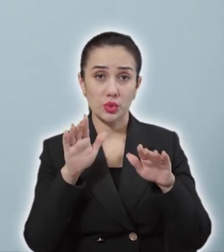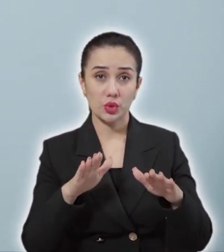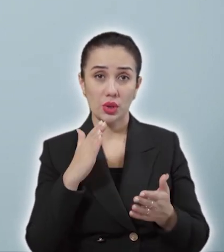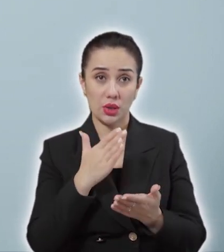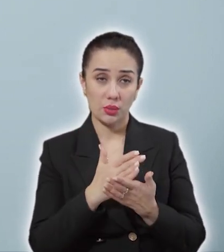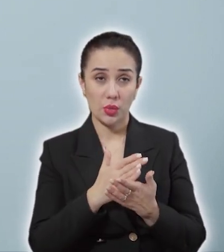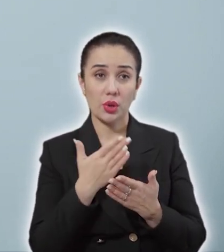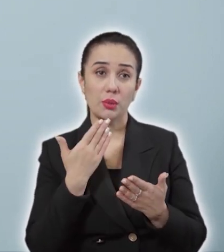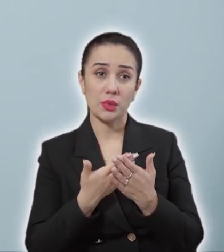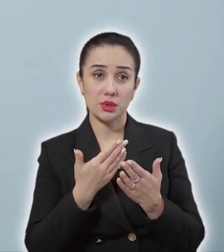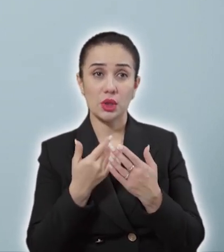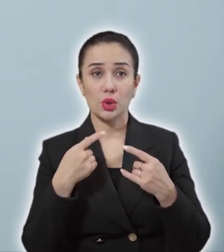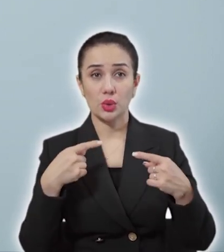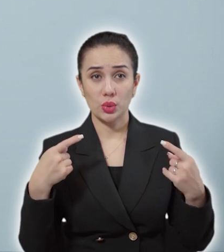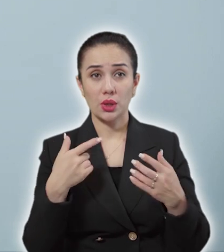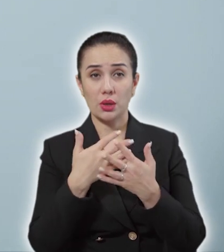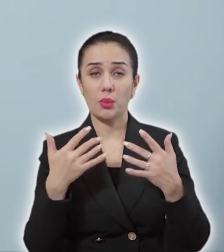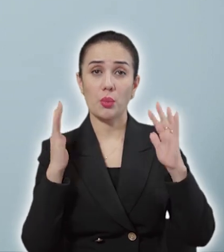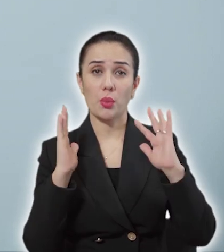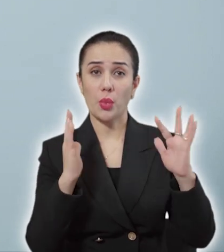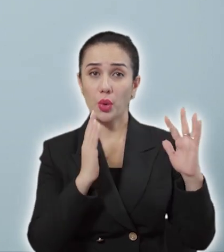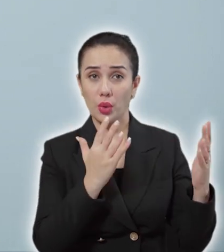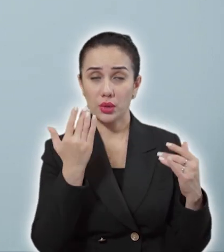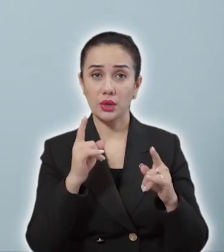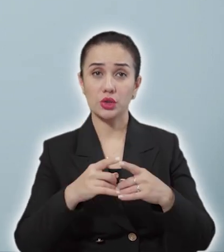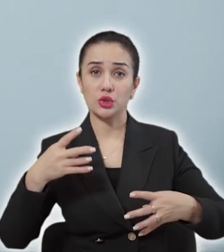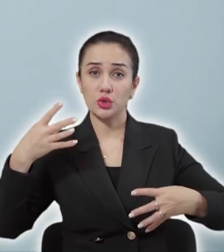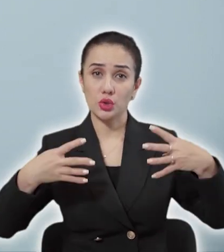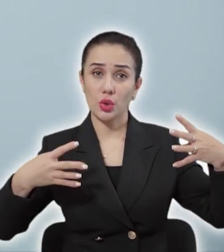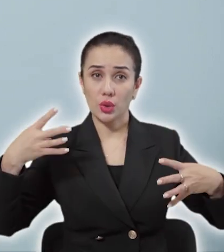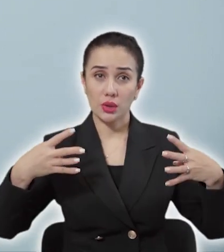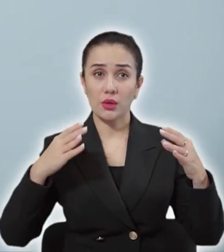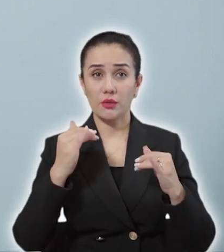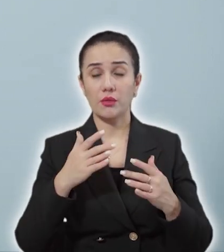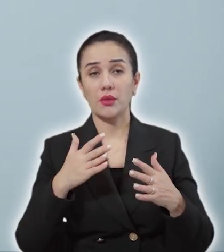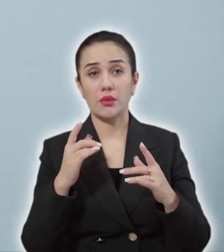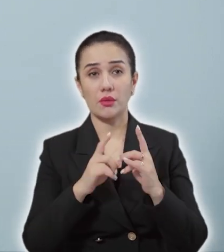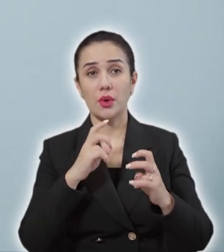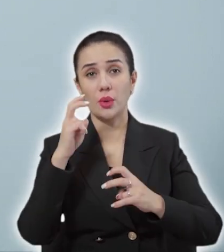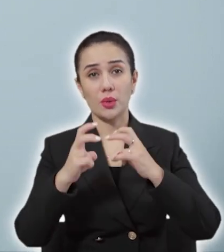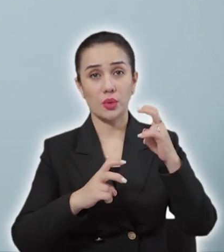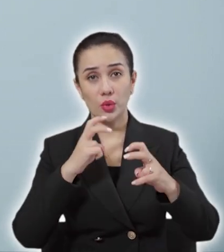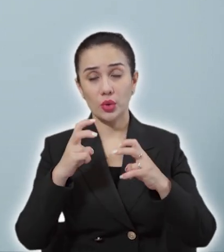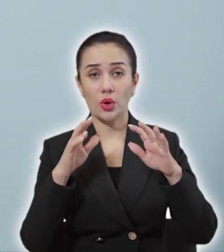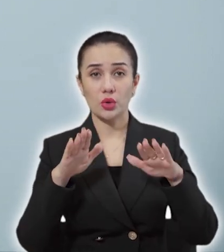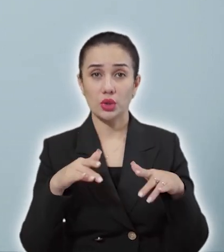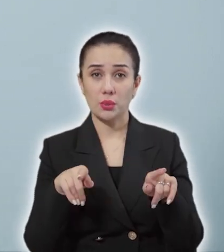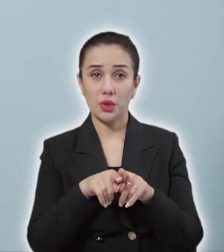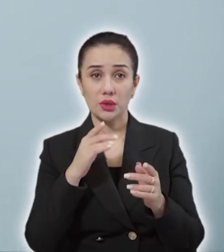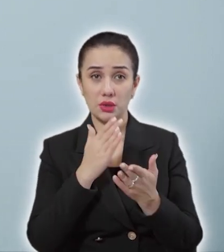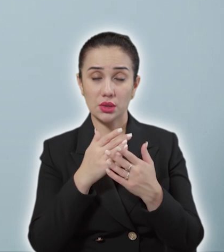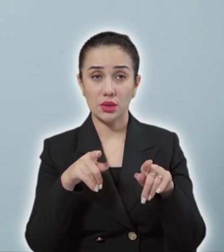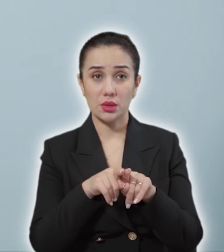juda ko'plab joylar bor. Masalan, turli xil bog'lar, inshootlar va ko'ngilochar maskanlar